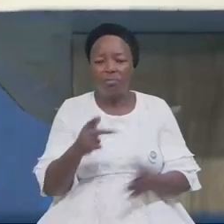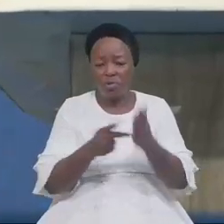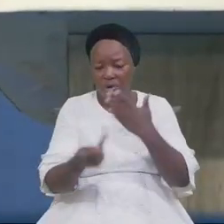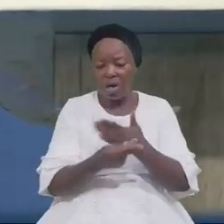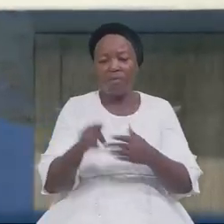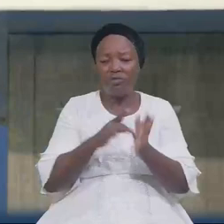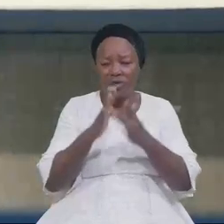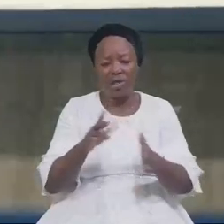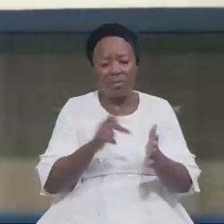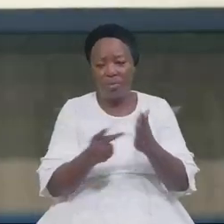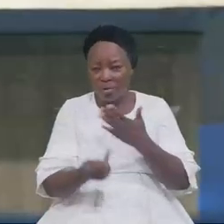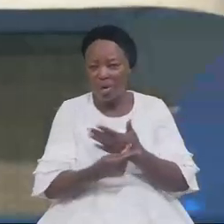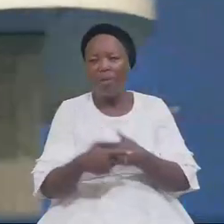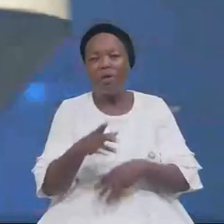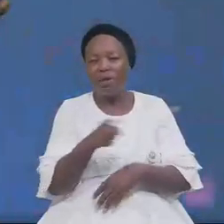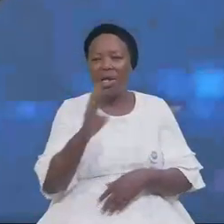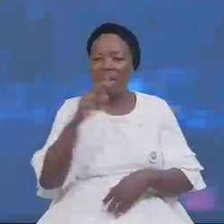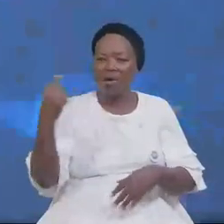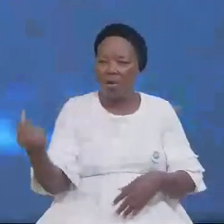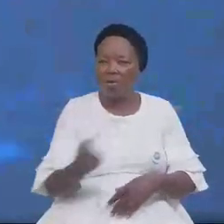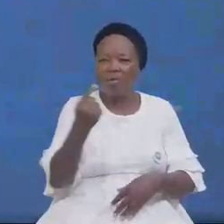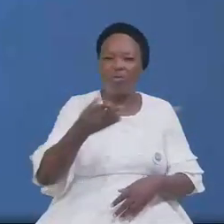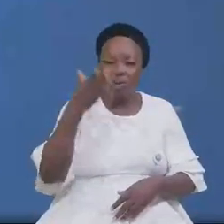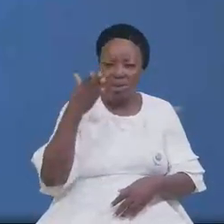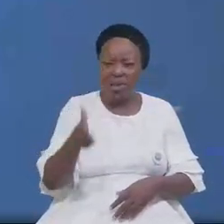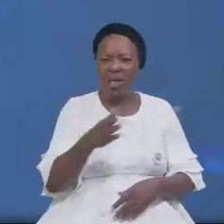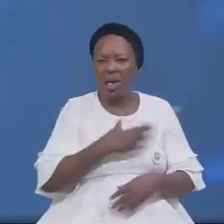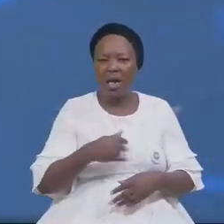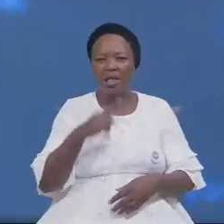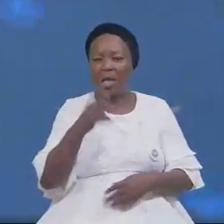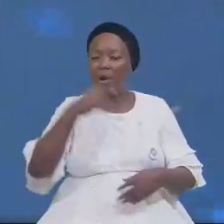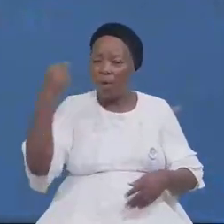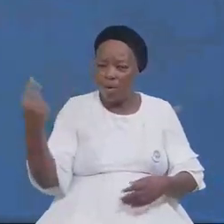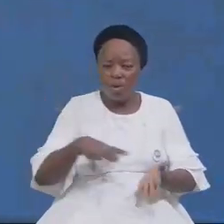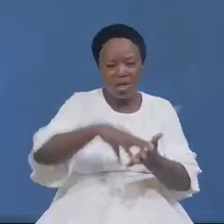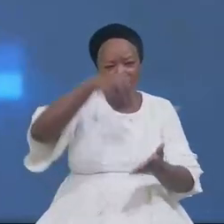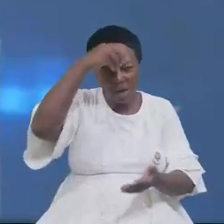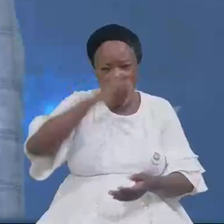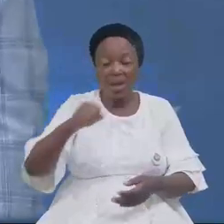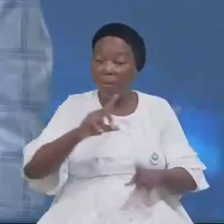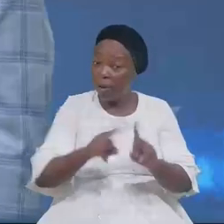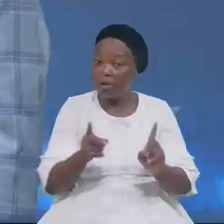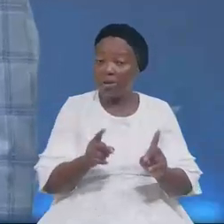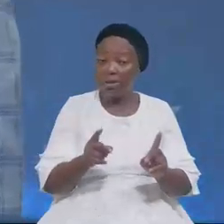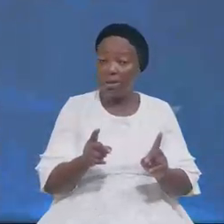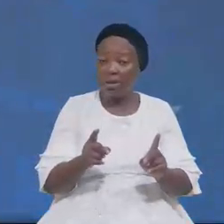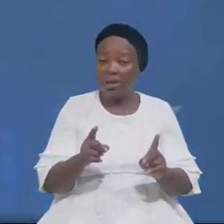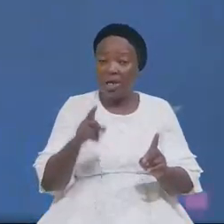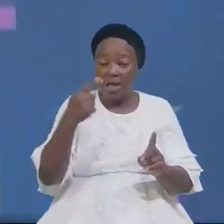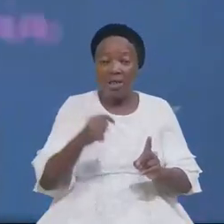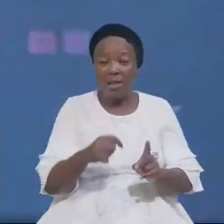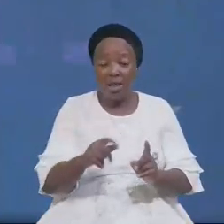événements chrétiens, ils sont chaque fois là, apprenant toujours. Mais la